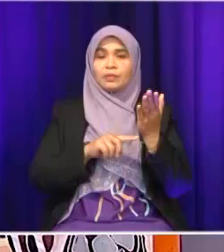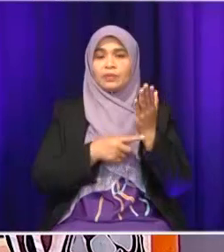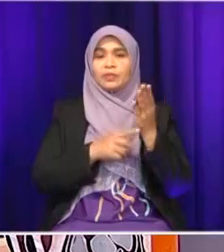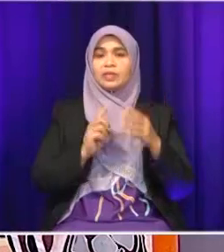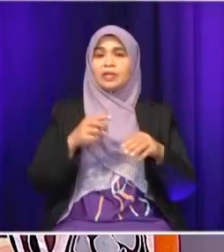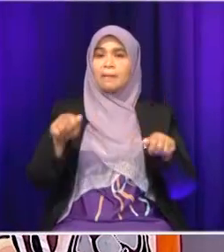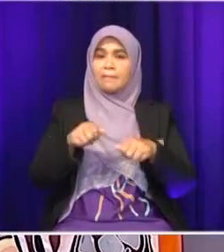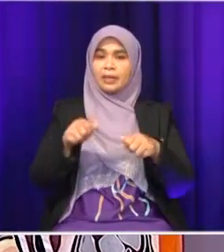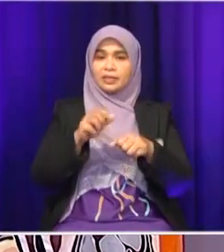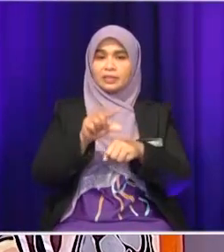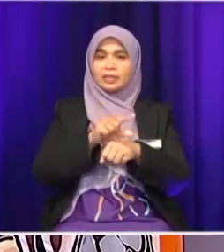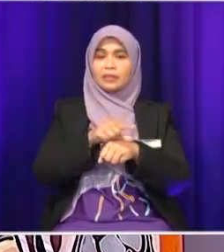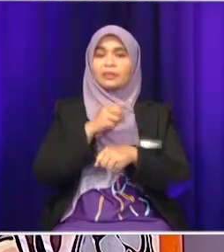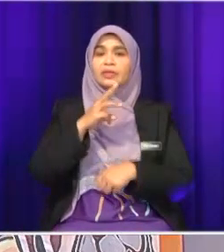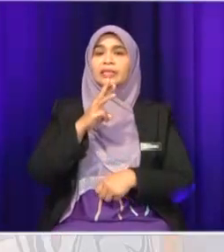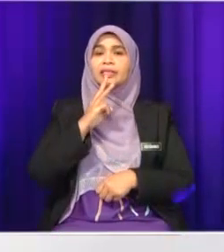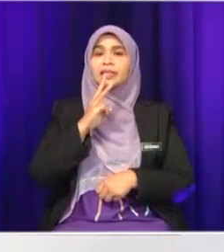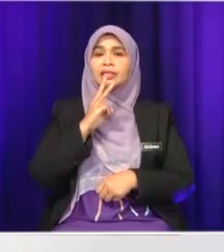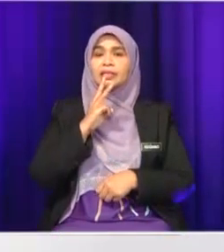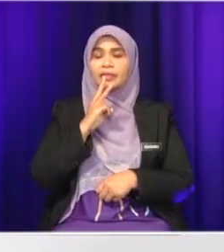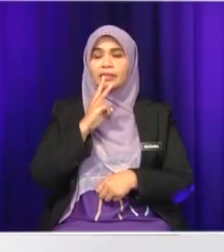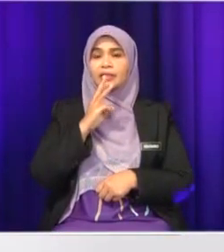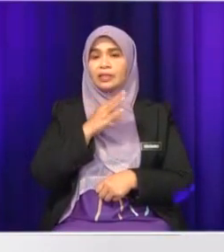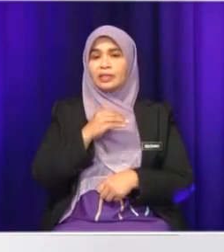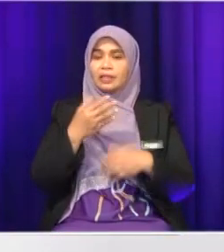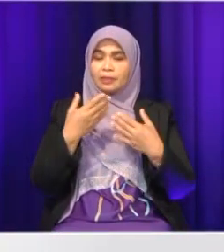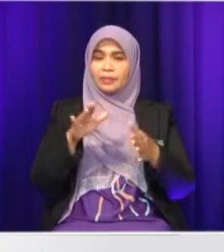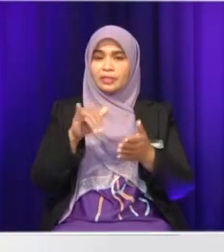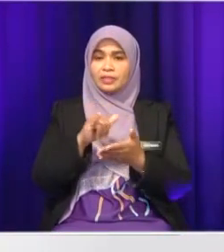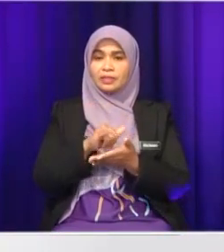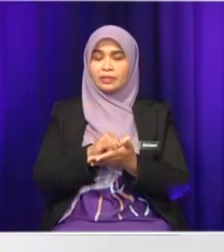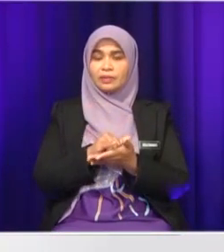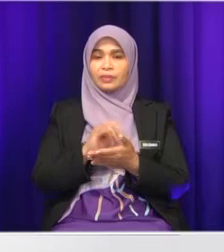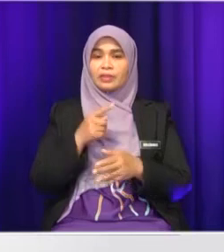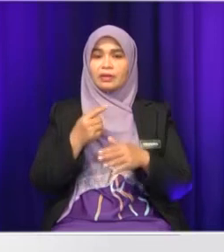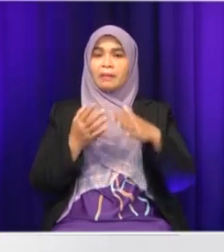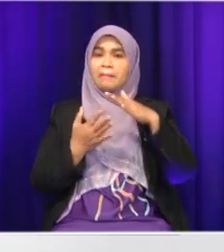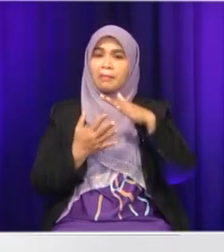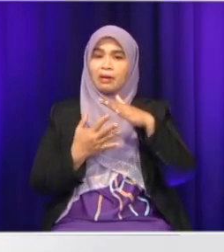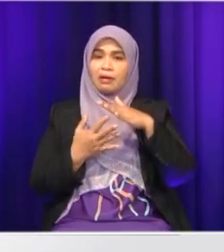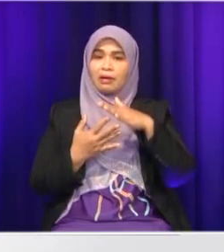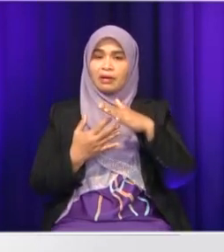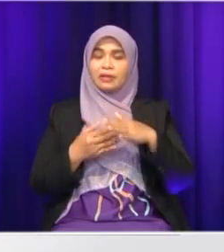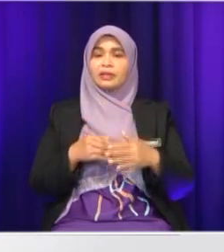air lepas kita darah adunkan semua bahan itu kita bakar